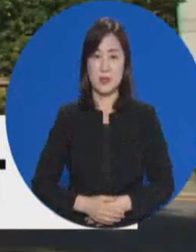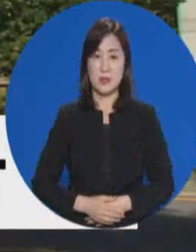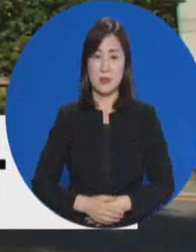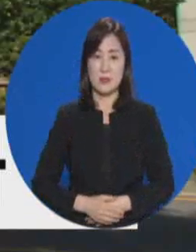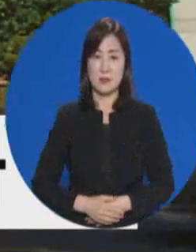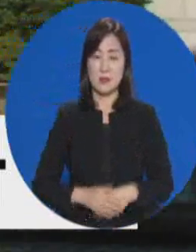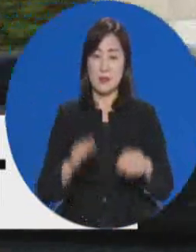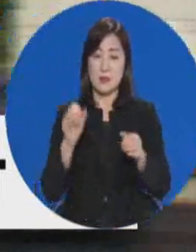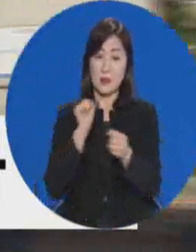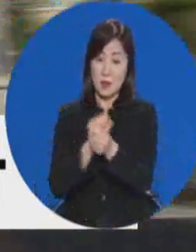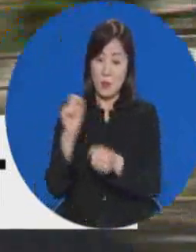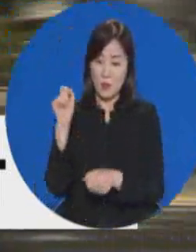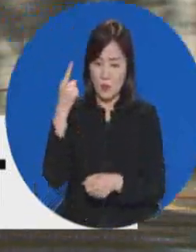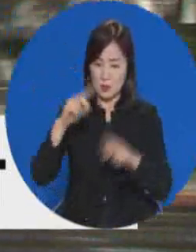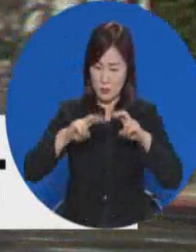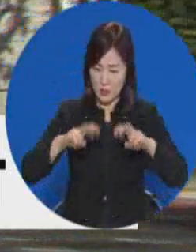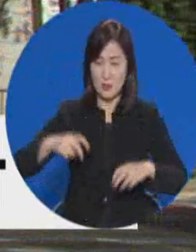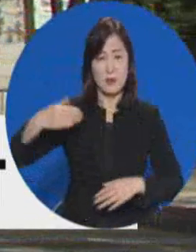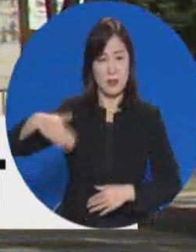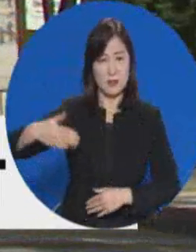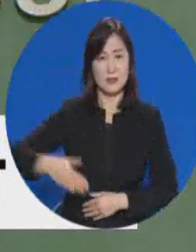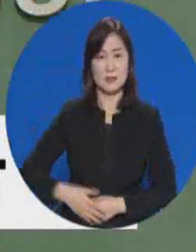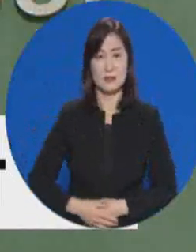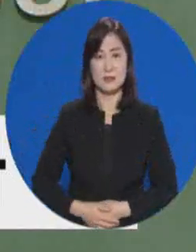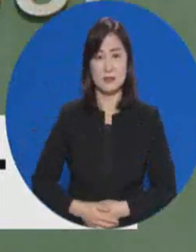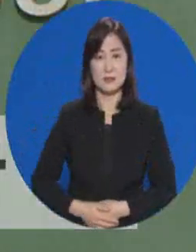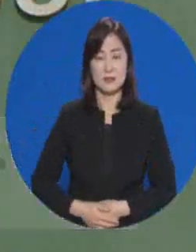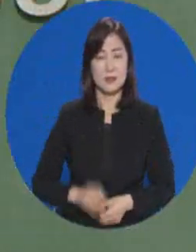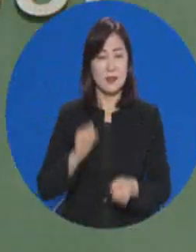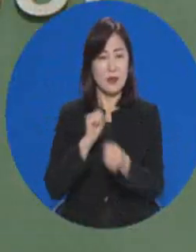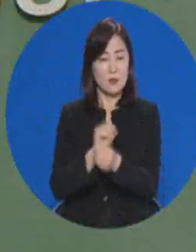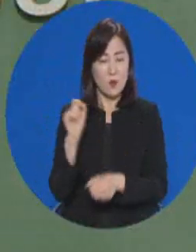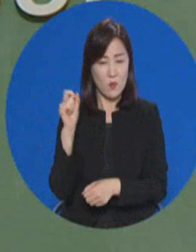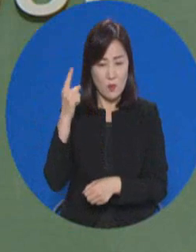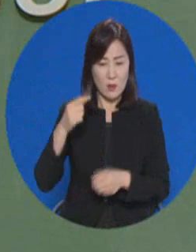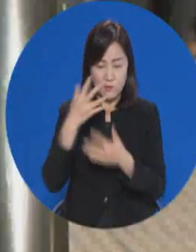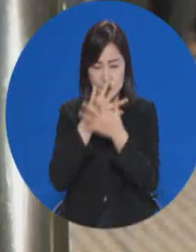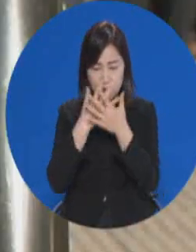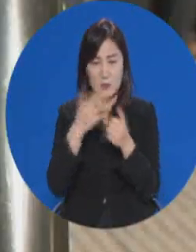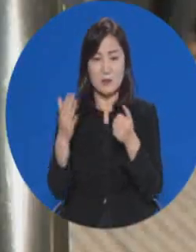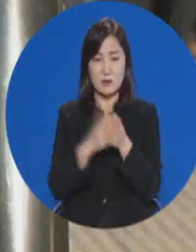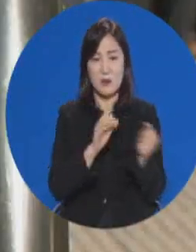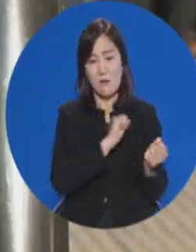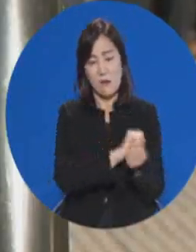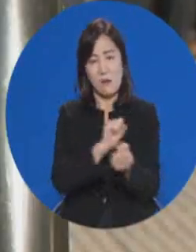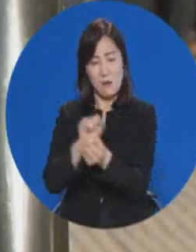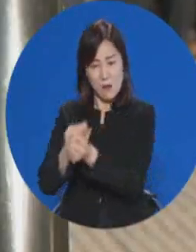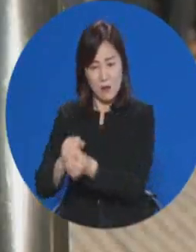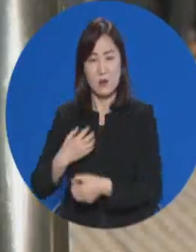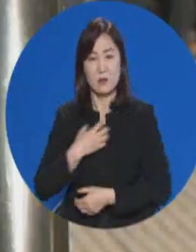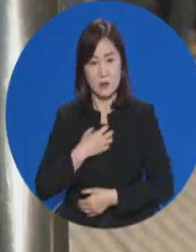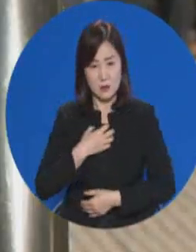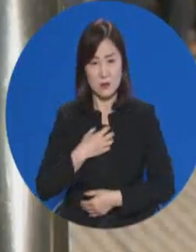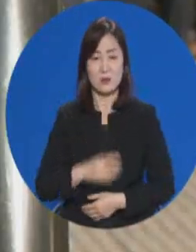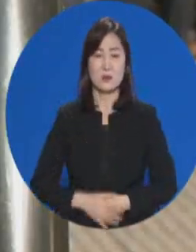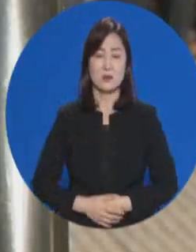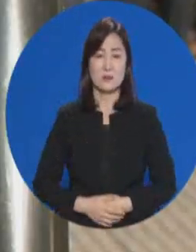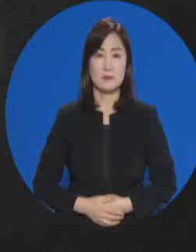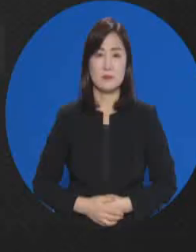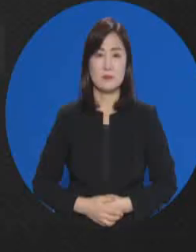확진자의 감염 경로는 아직 밝혀지지 않고 있습니다. 감염 경로가 미공인 상태에서 연쇄 감염으로 이어지고 있는 건 이뿐만